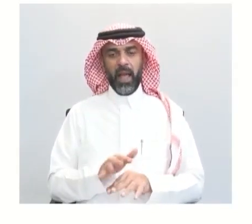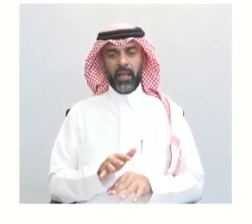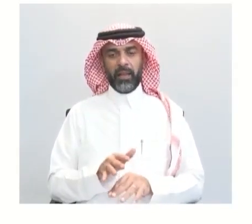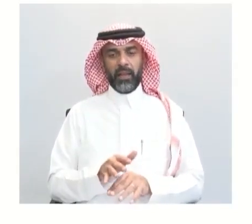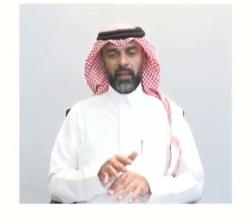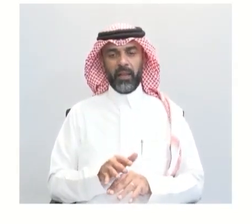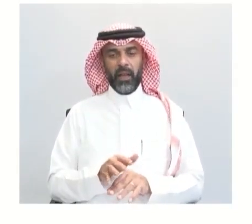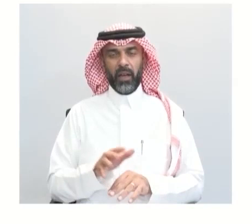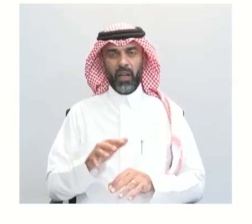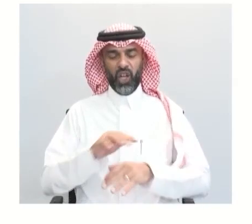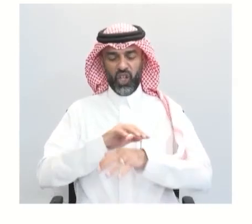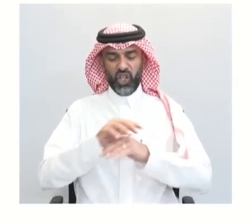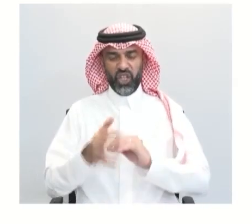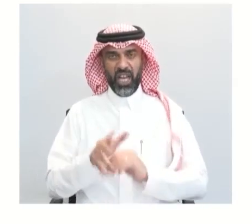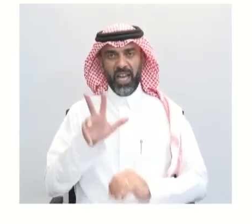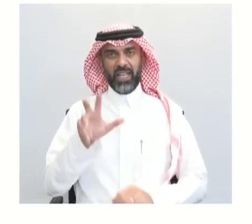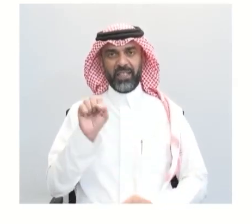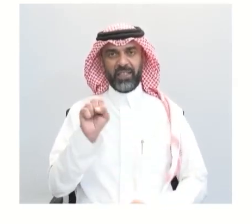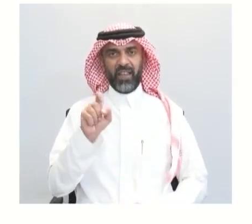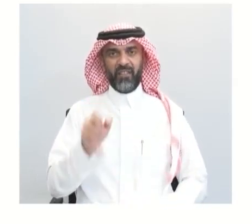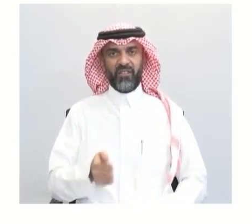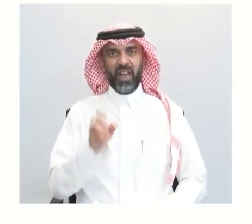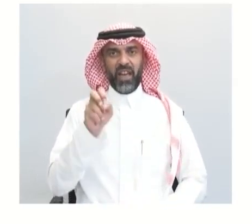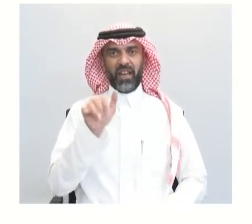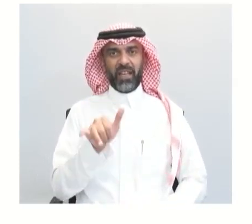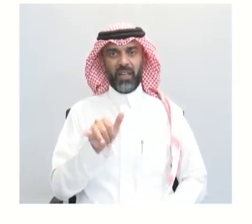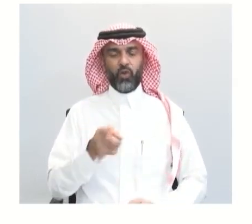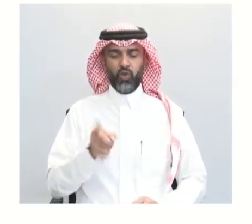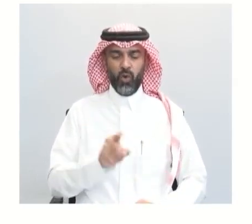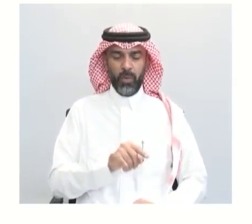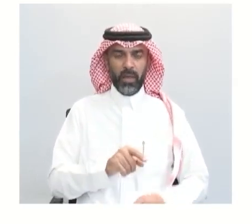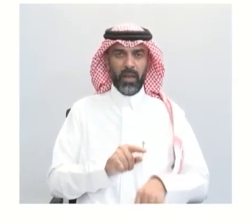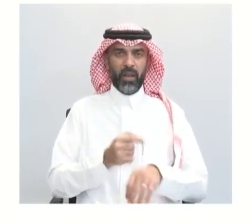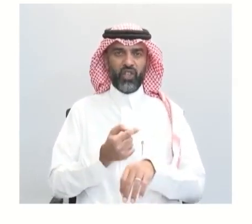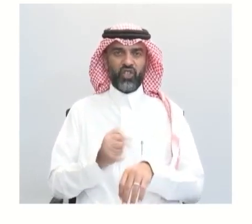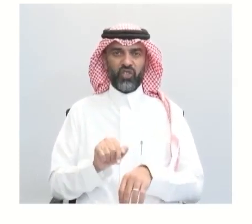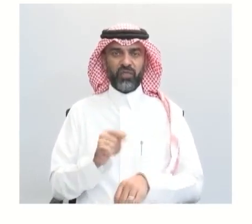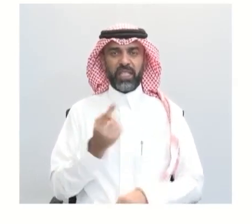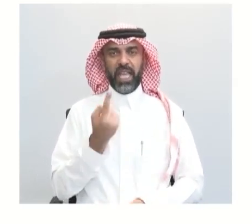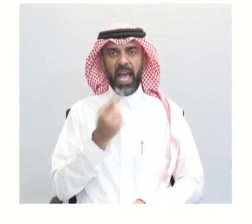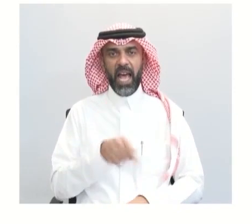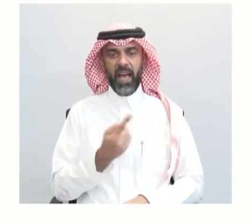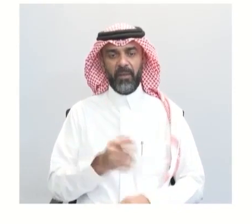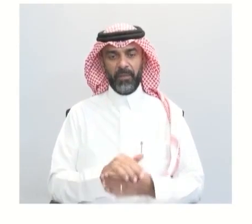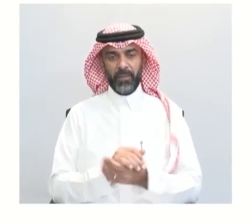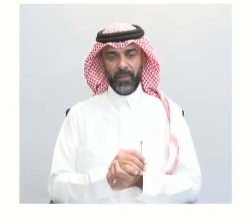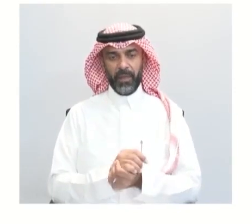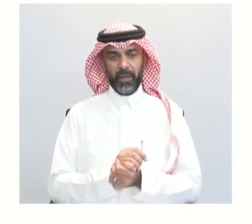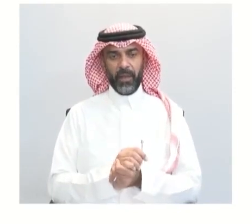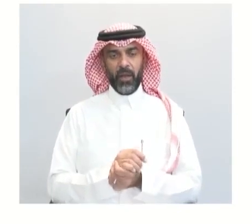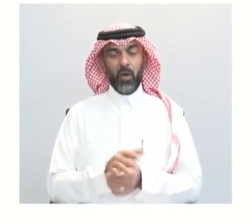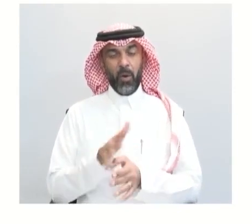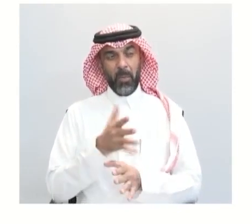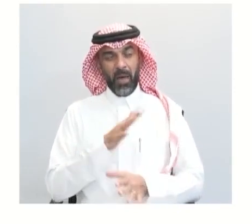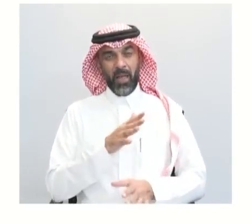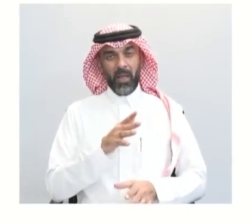الصفاقي وهذا يكون تقريبا بشكل يومي لمده نصف ساعه وفي بعض الحالات لا يكون الغسيل او زراعه